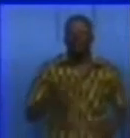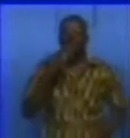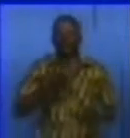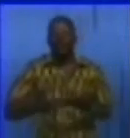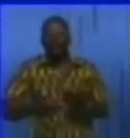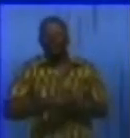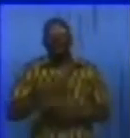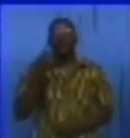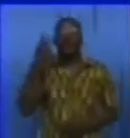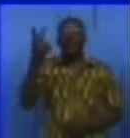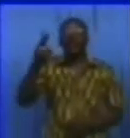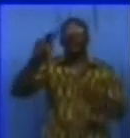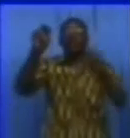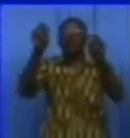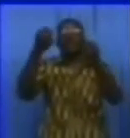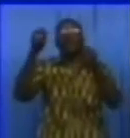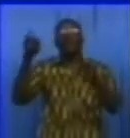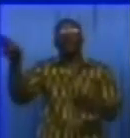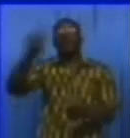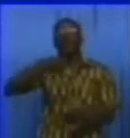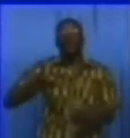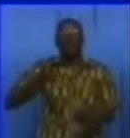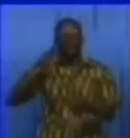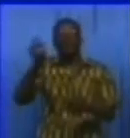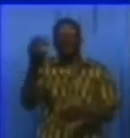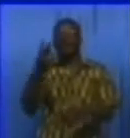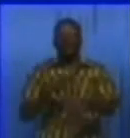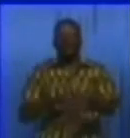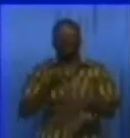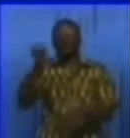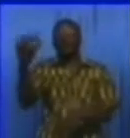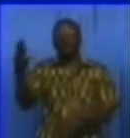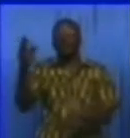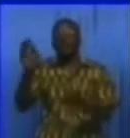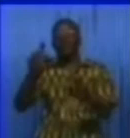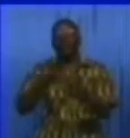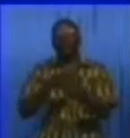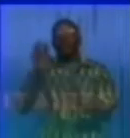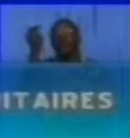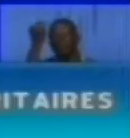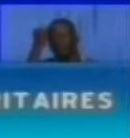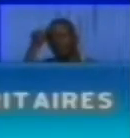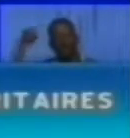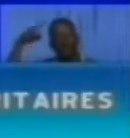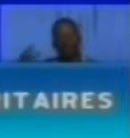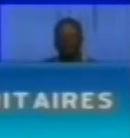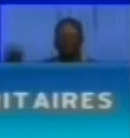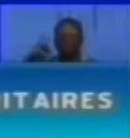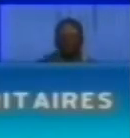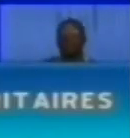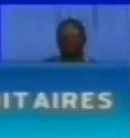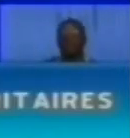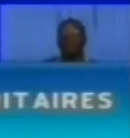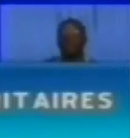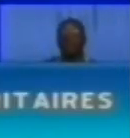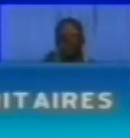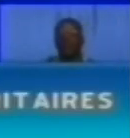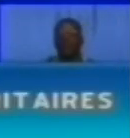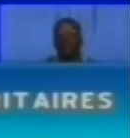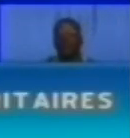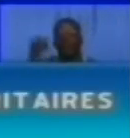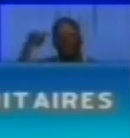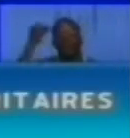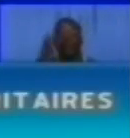Bonjour, voici les titres de votre 13h15. Le Premier ministre est à l'écoute des partenaires techniques et financiers. Il